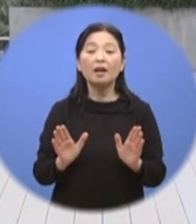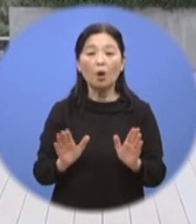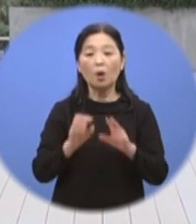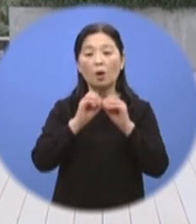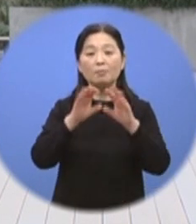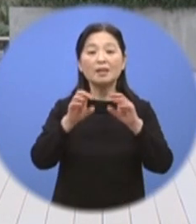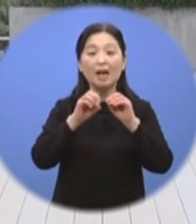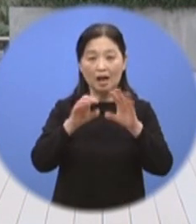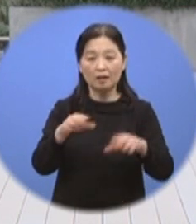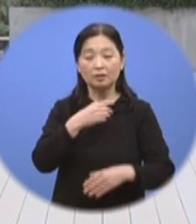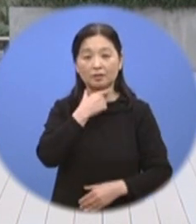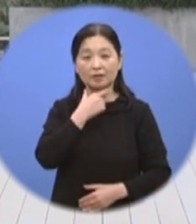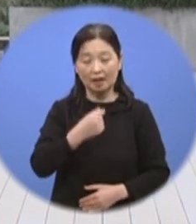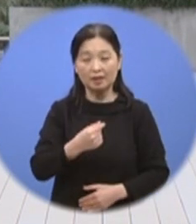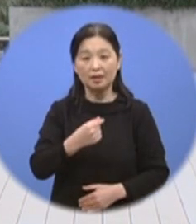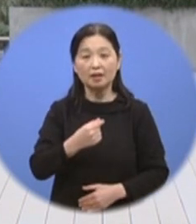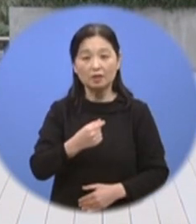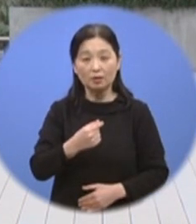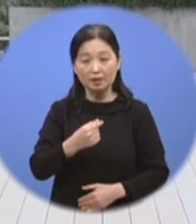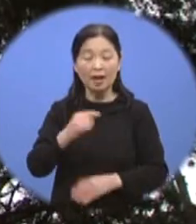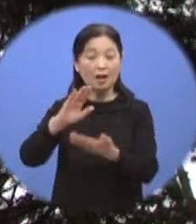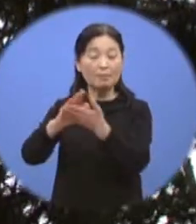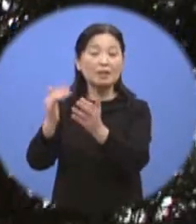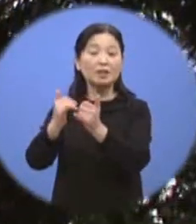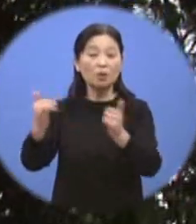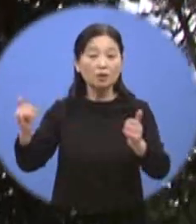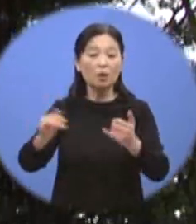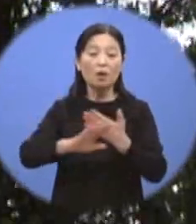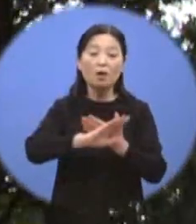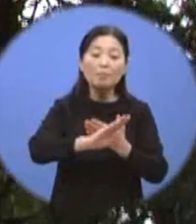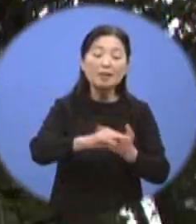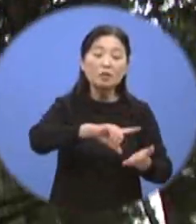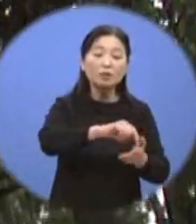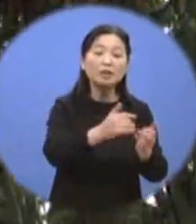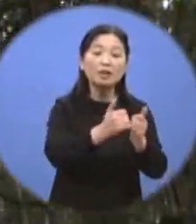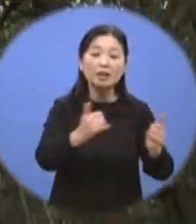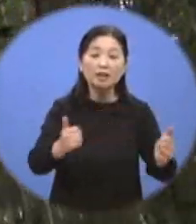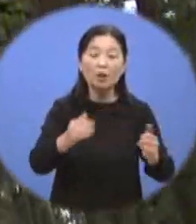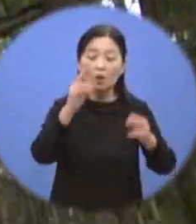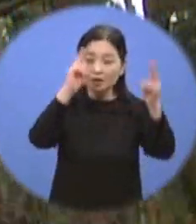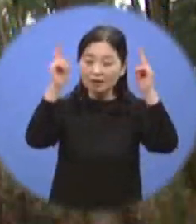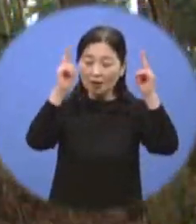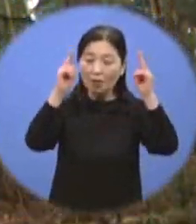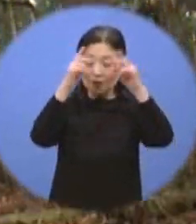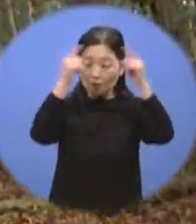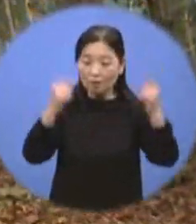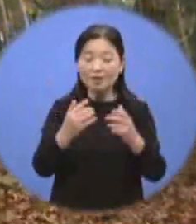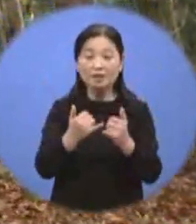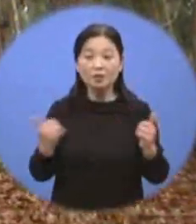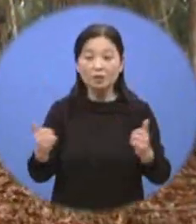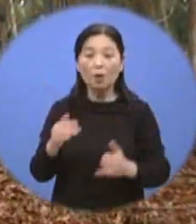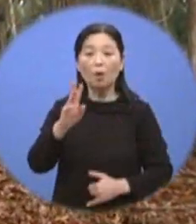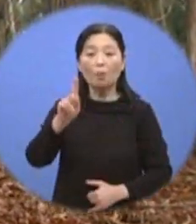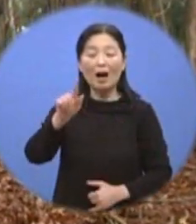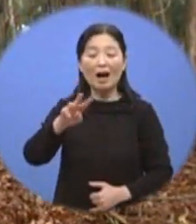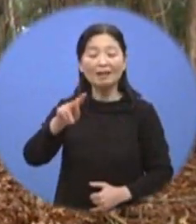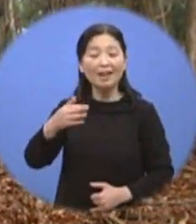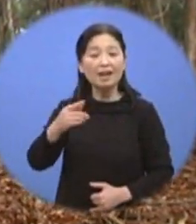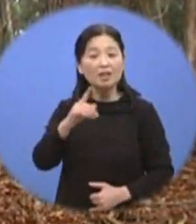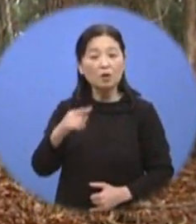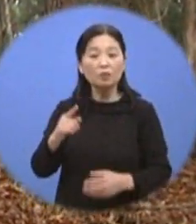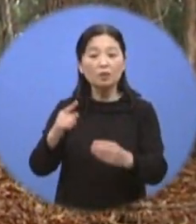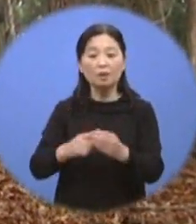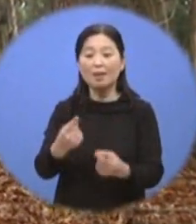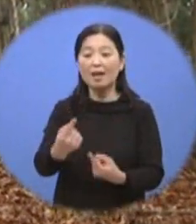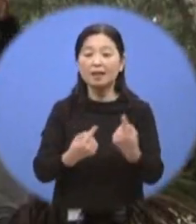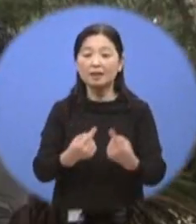PR していって、都会の方、また別の地方の方、企業の方、個人の方、いろんな方にワーケーションに来ていただいて、地域の方